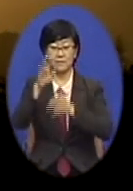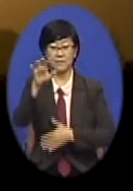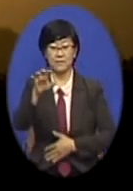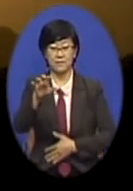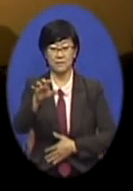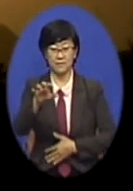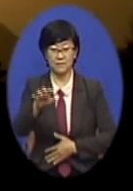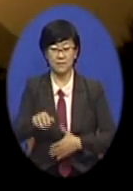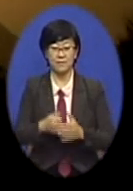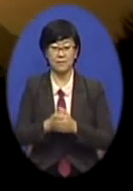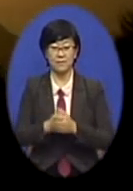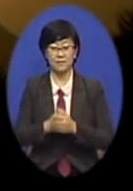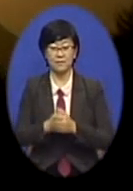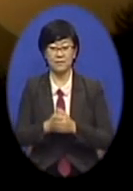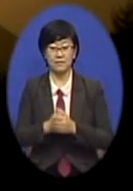앞에서